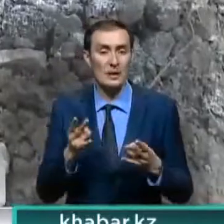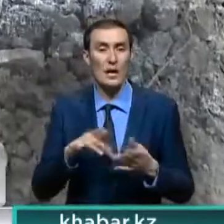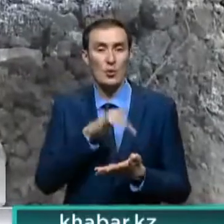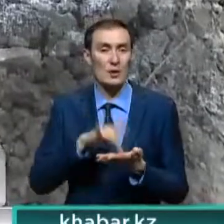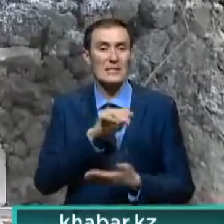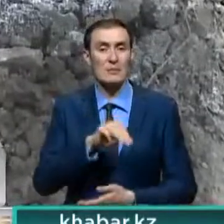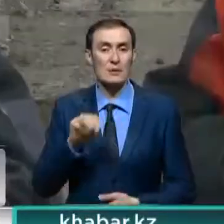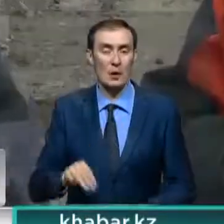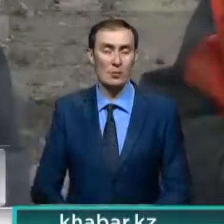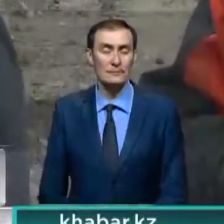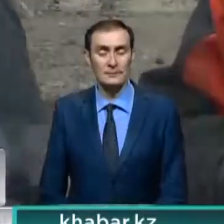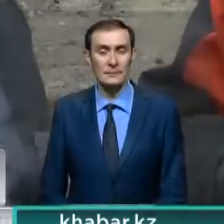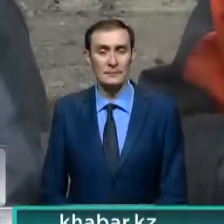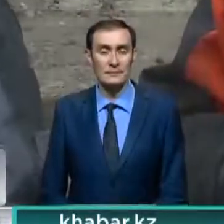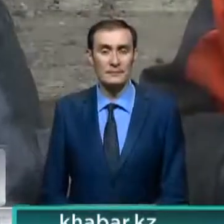Темиртау.